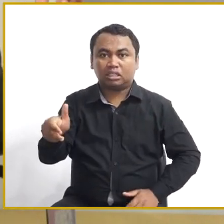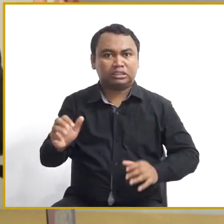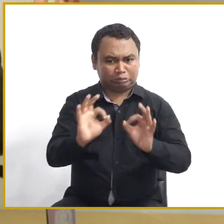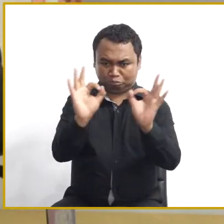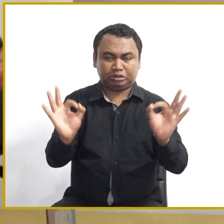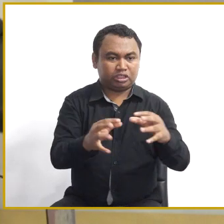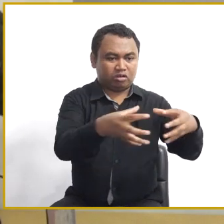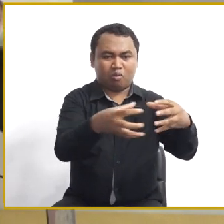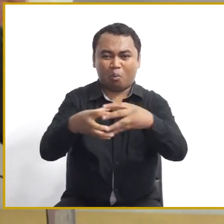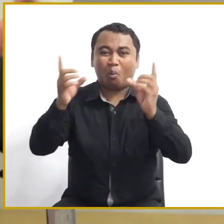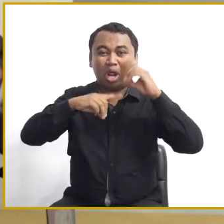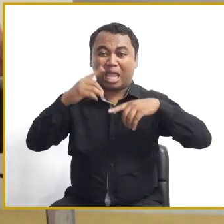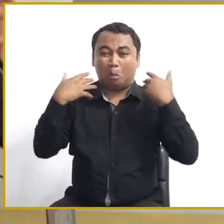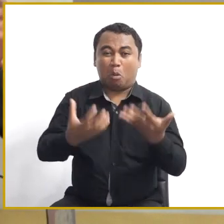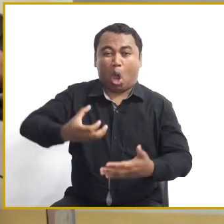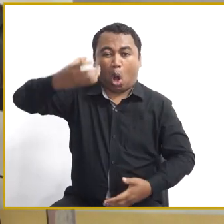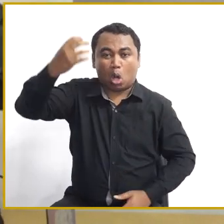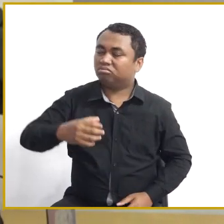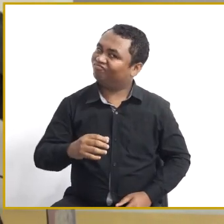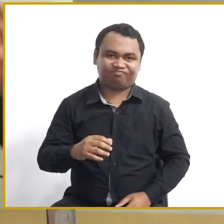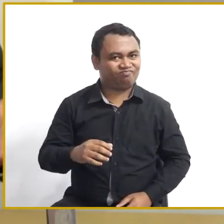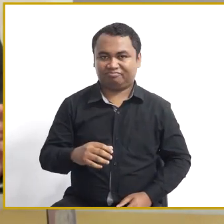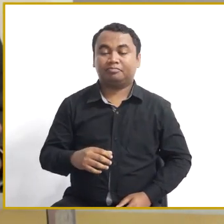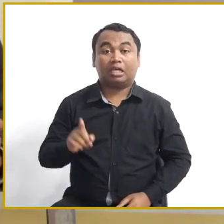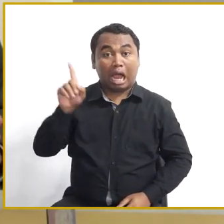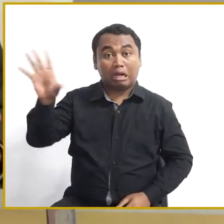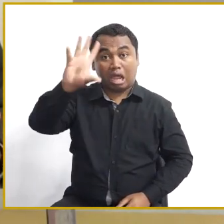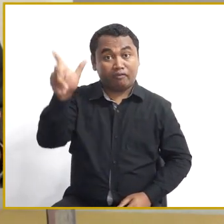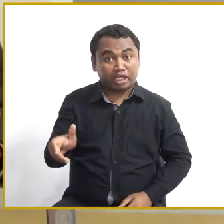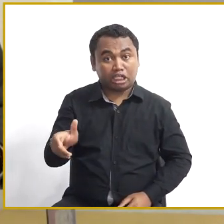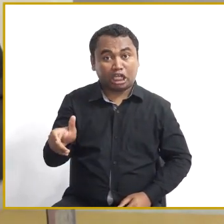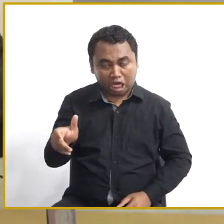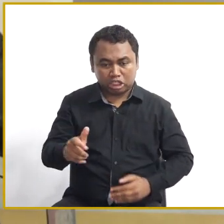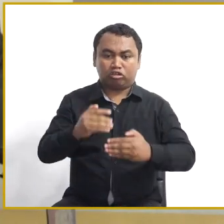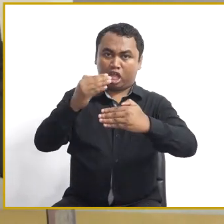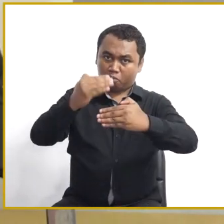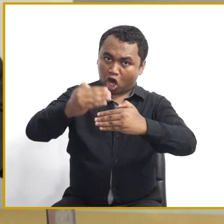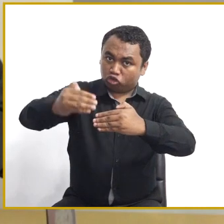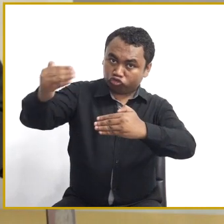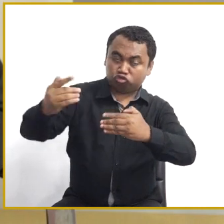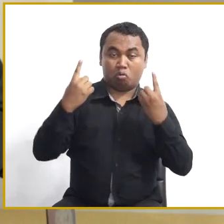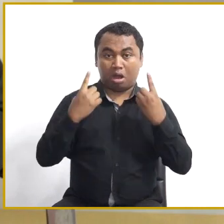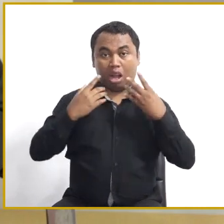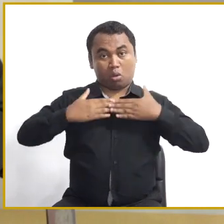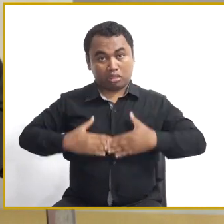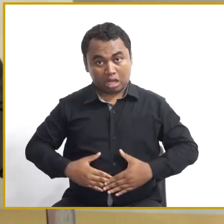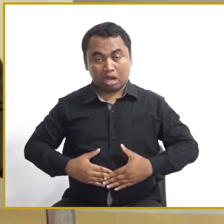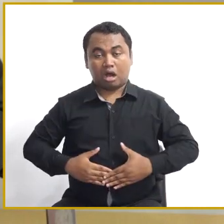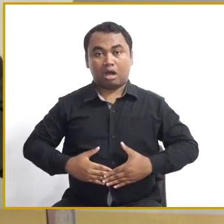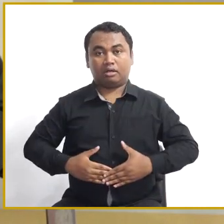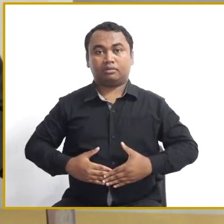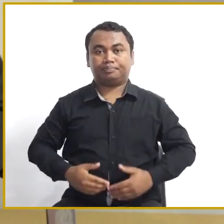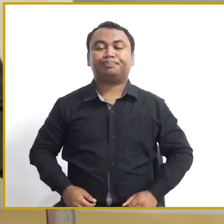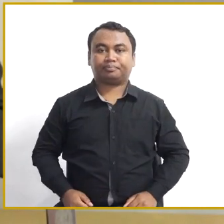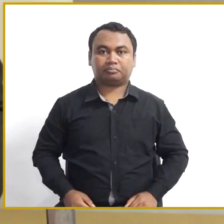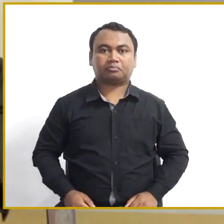an'izay tsony izy. Aty oriana amin'izay izy vao rehefa tena nandroso izy, nanana ny fahaleovantenana izy.